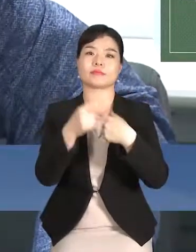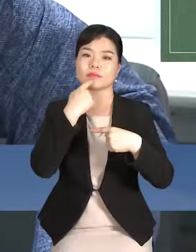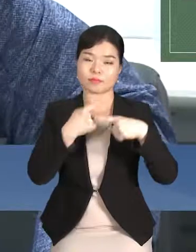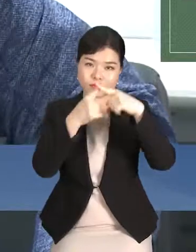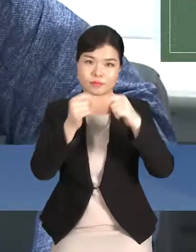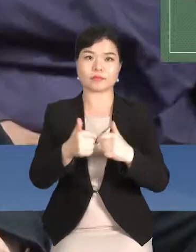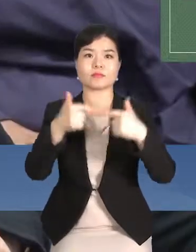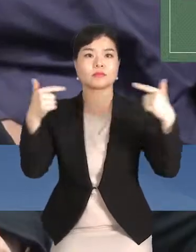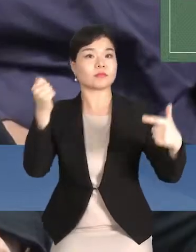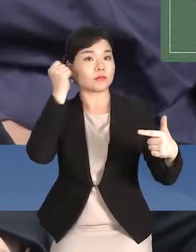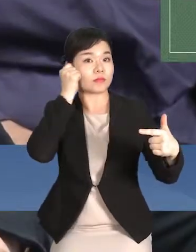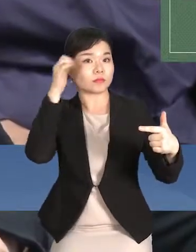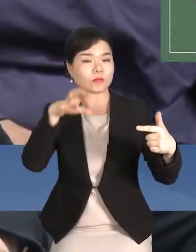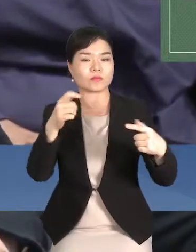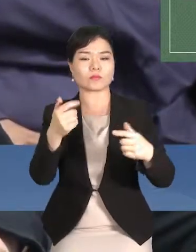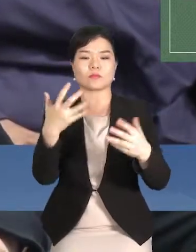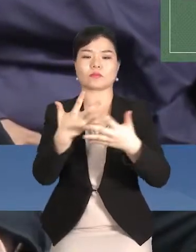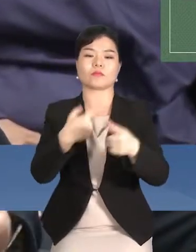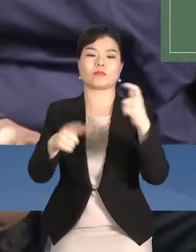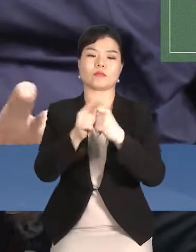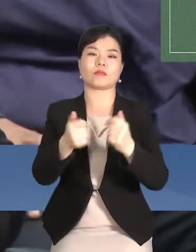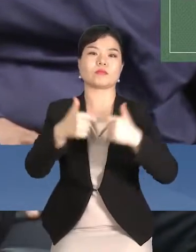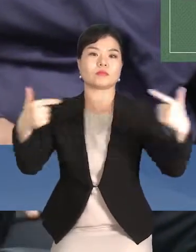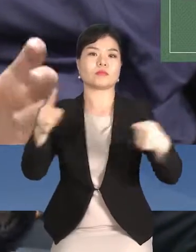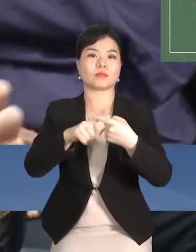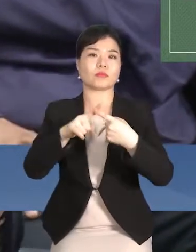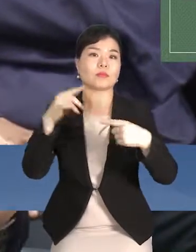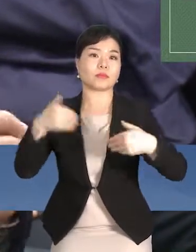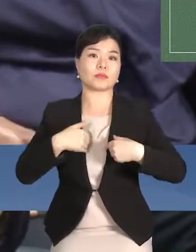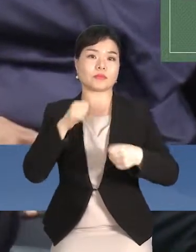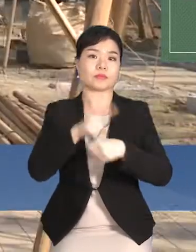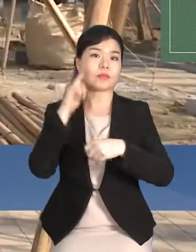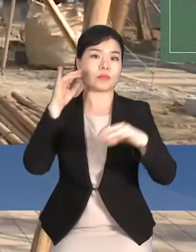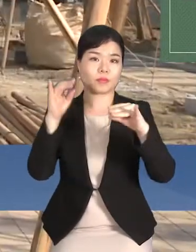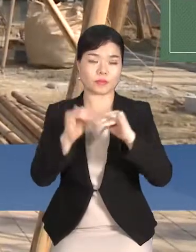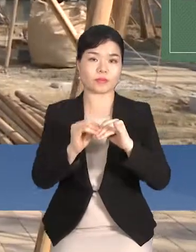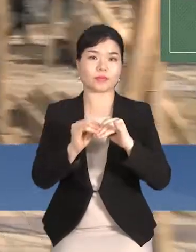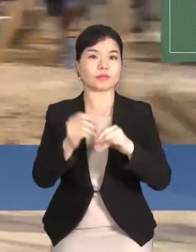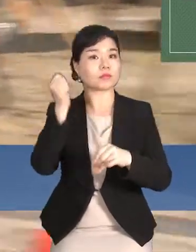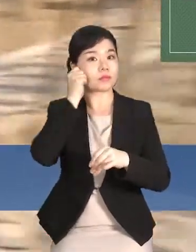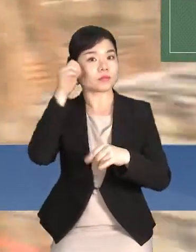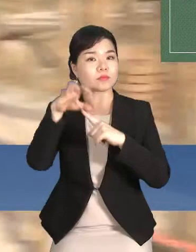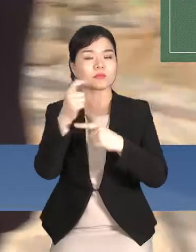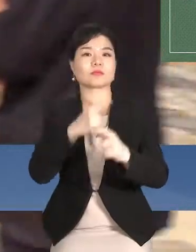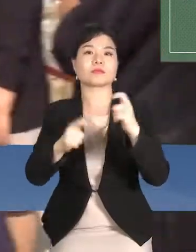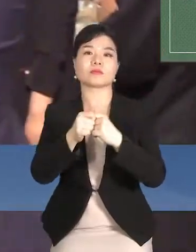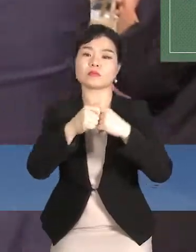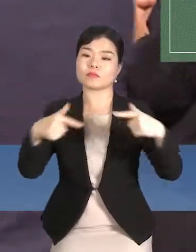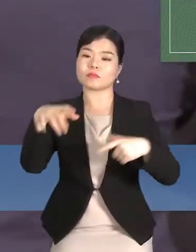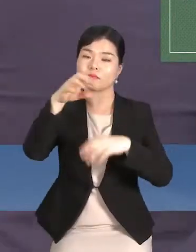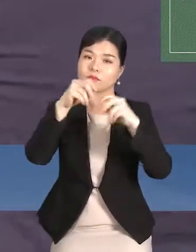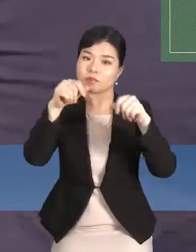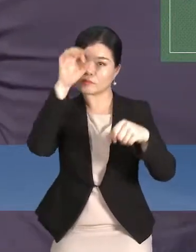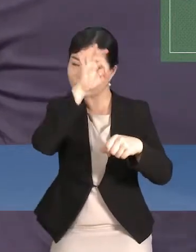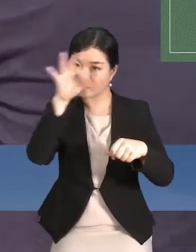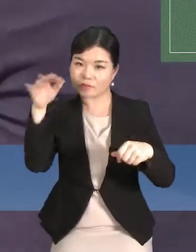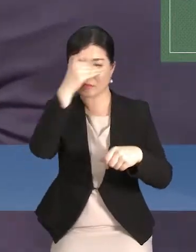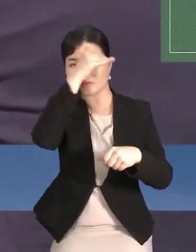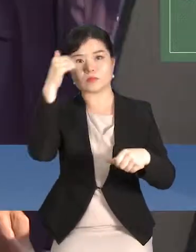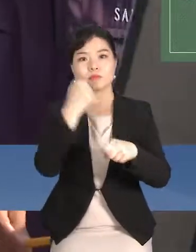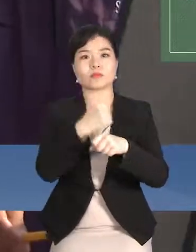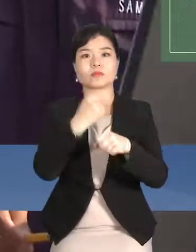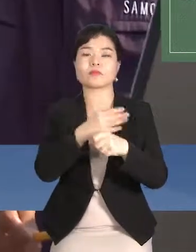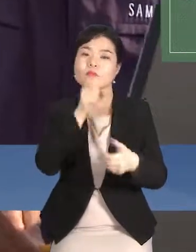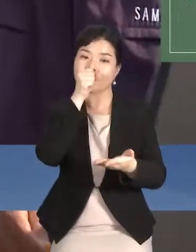이용자도 증가할 것이 예상된다는 의견에 동의했습니다. 이어 기숙사 증축 대상 부지를 둘러보며 사업목적